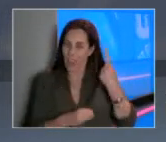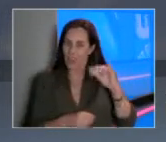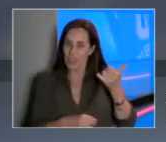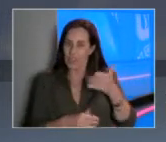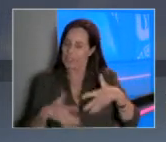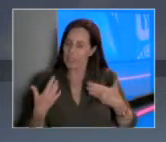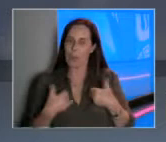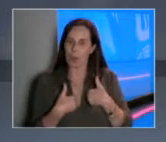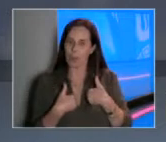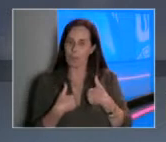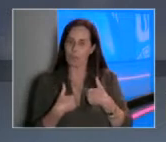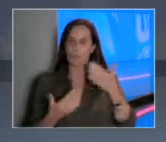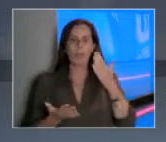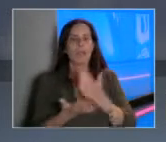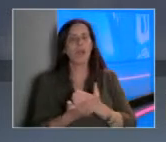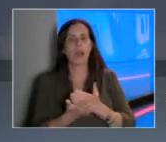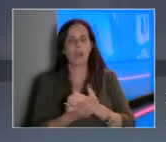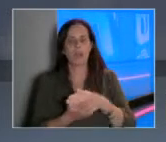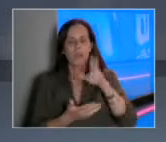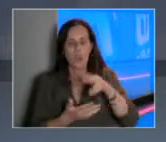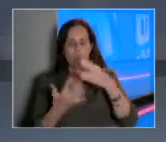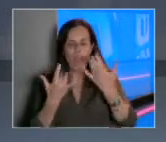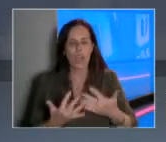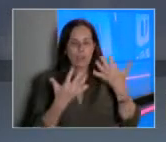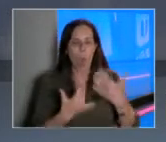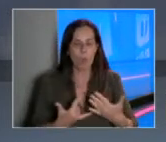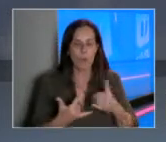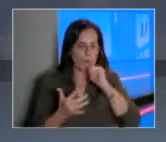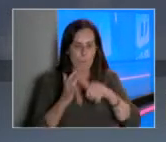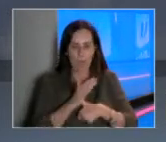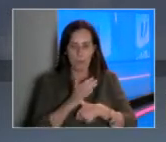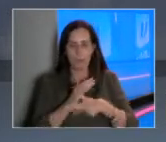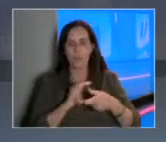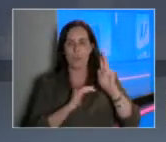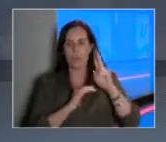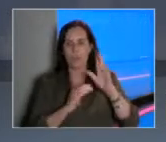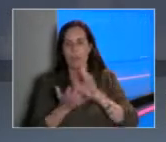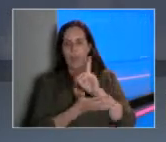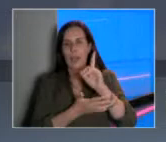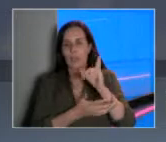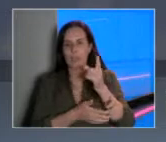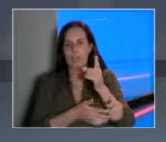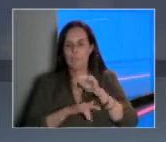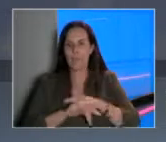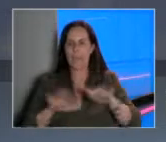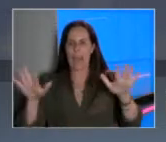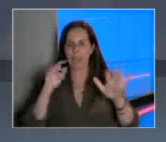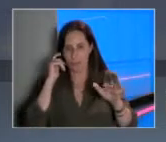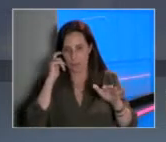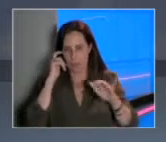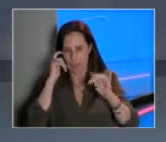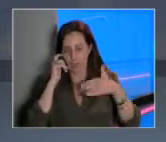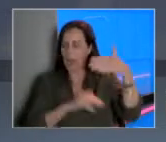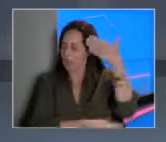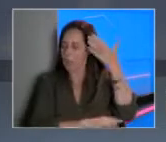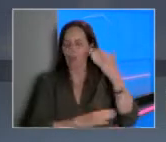שכן שימח אותי, שכבר נמצאים בחשבונות של בעלי העסקים יותר מ-11 מיליארד שקל. זאת אומרת, כן,